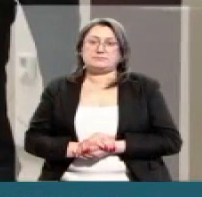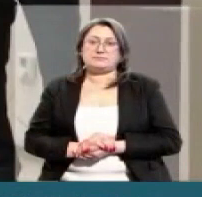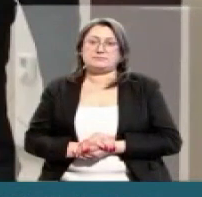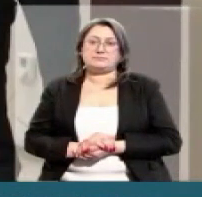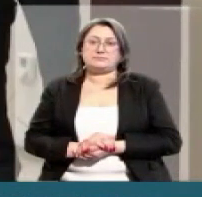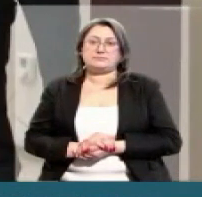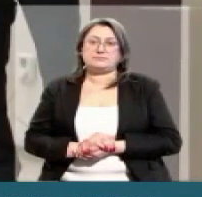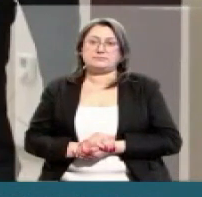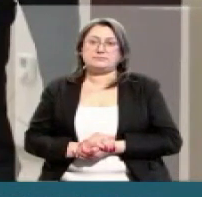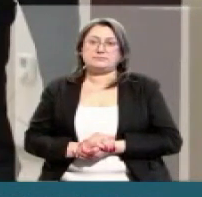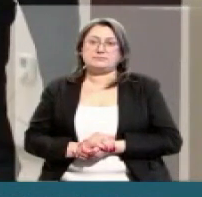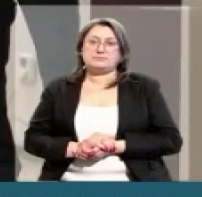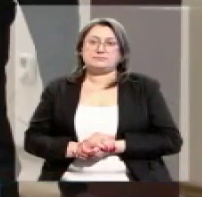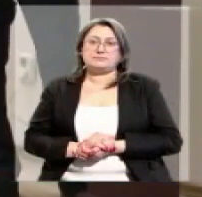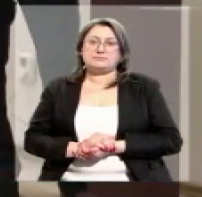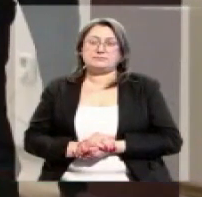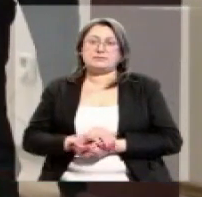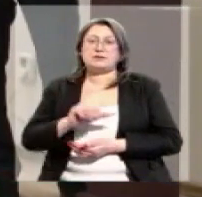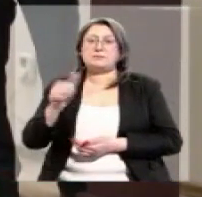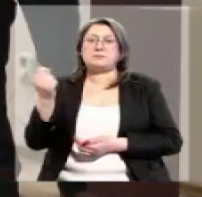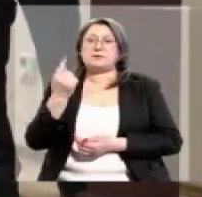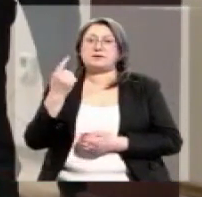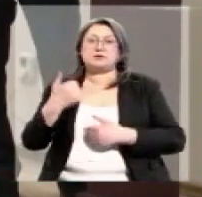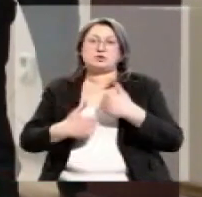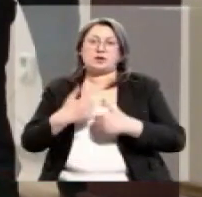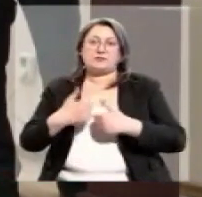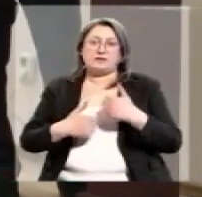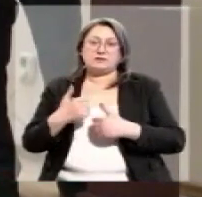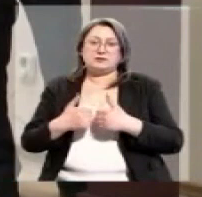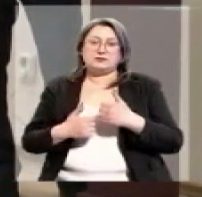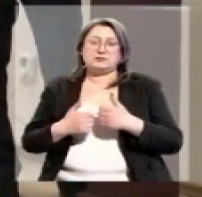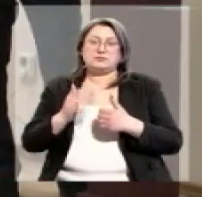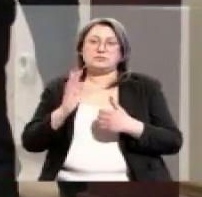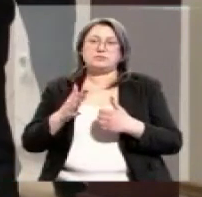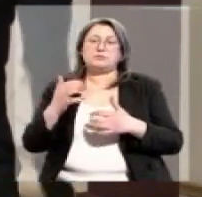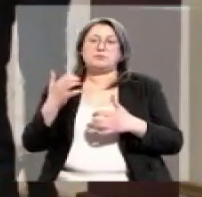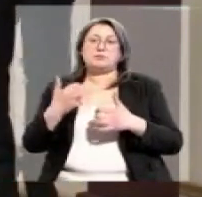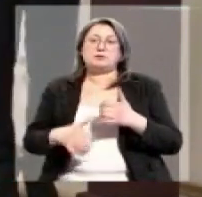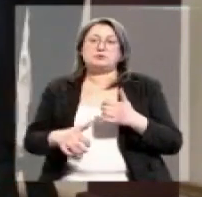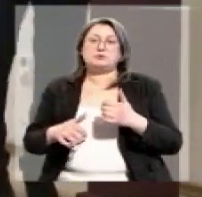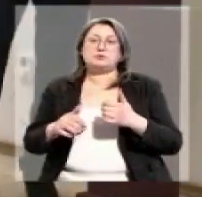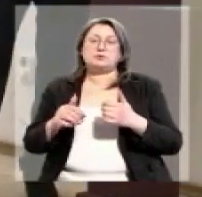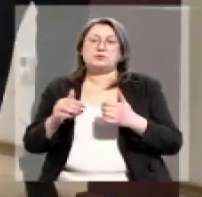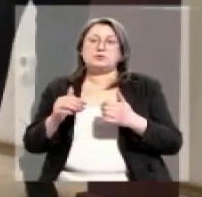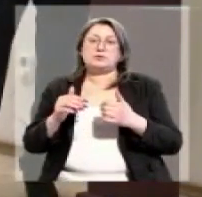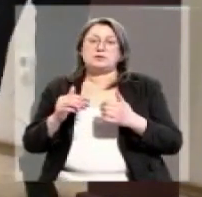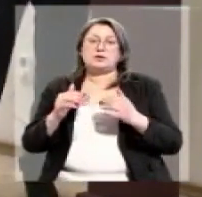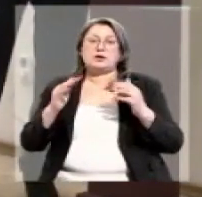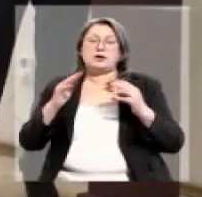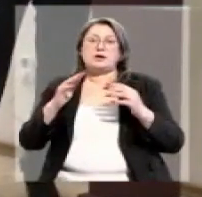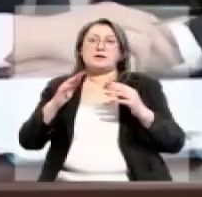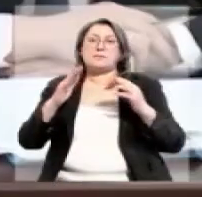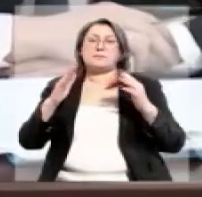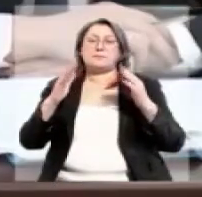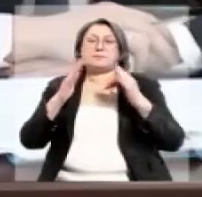конкурс Наурыз в каждом дворе, вот сейчас вы сказали, уже 20 осей, да, участвует? Ең алғашқы конкурс үй бірлестіктерінің арасында өтетін болады.